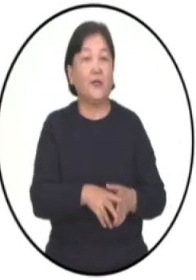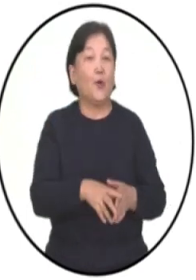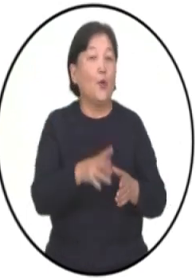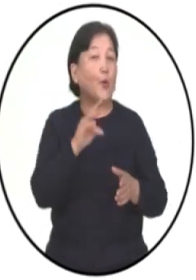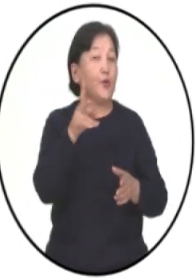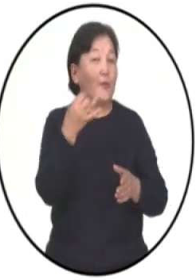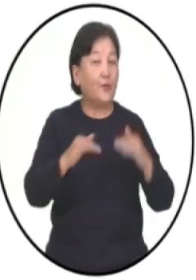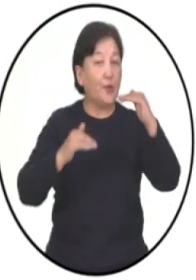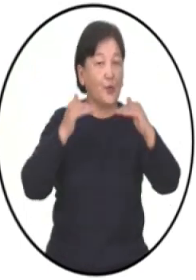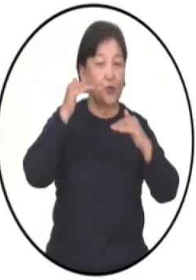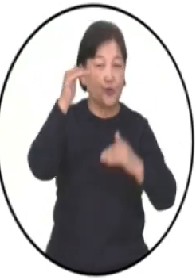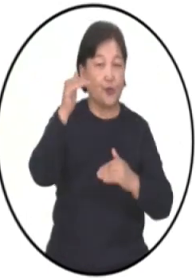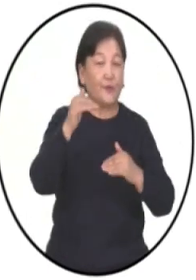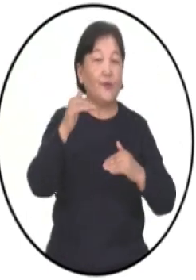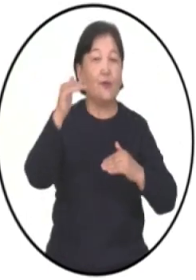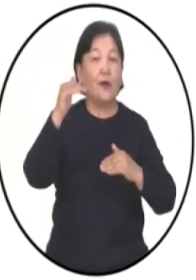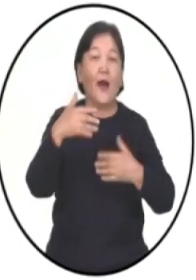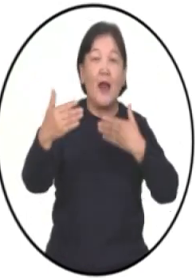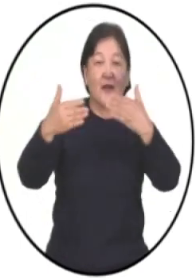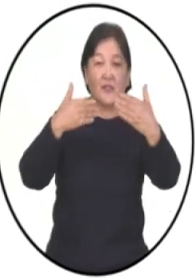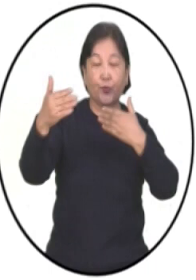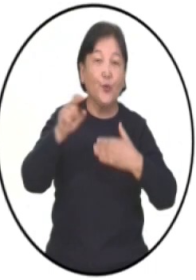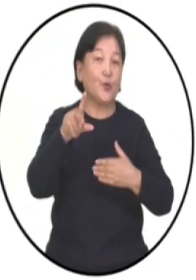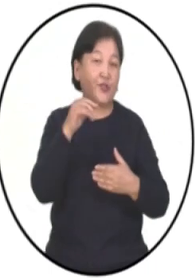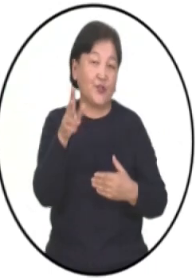зүйл, харьцангуй хүчин зүйл гэсэн хэсгээс бүрддэг.